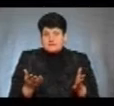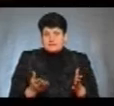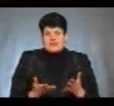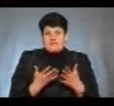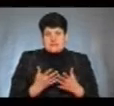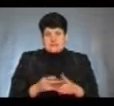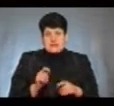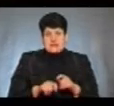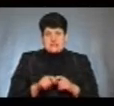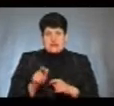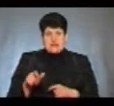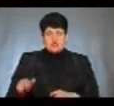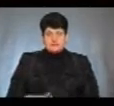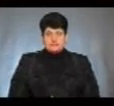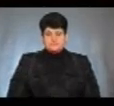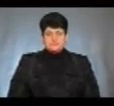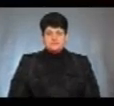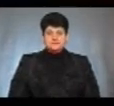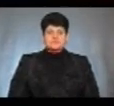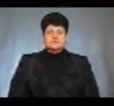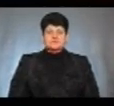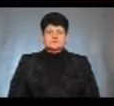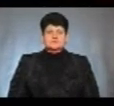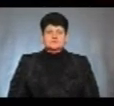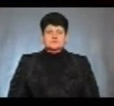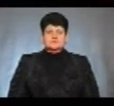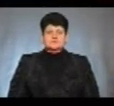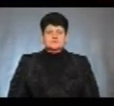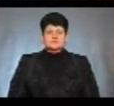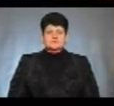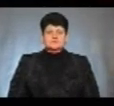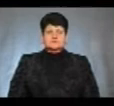слідчі. Соломія Струс, Оксана Галіяш, новини.